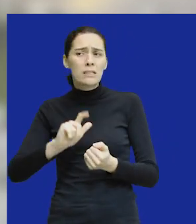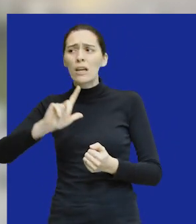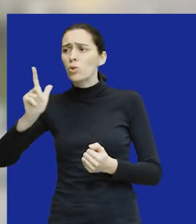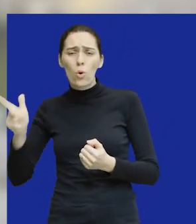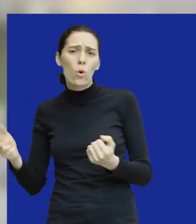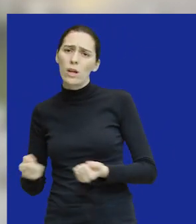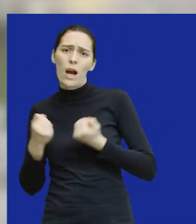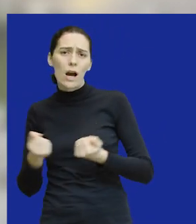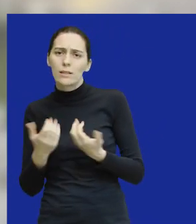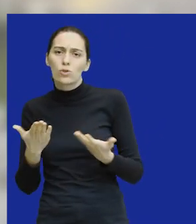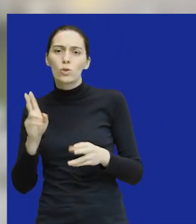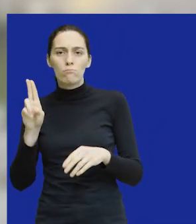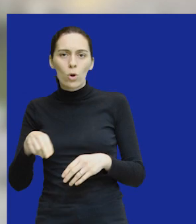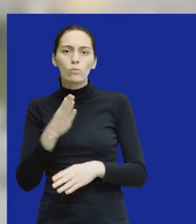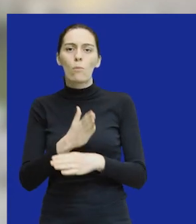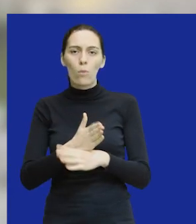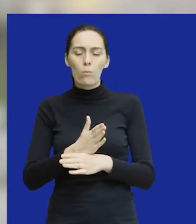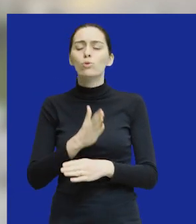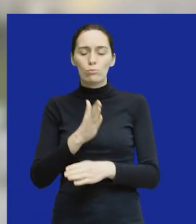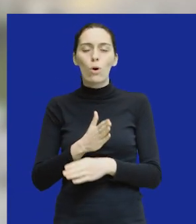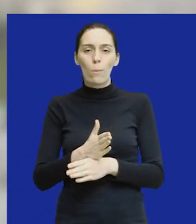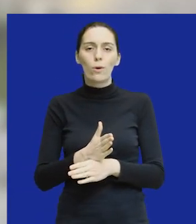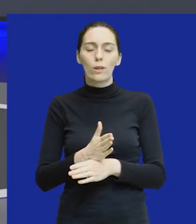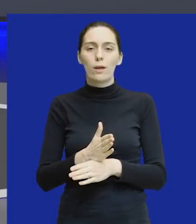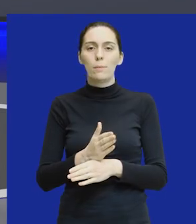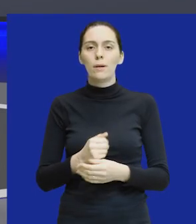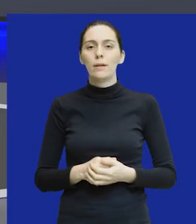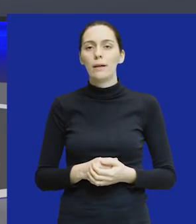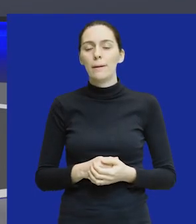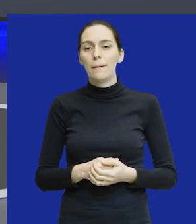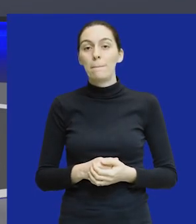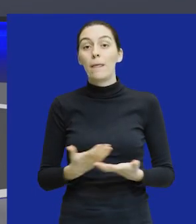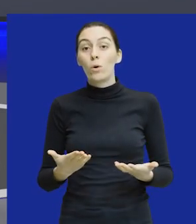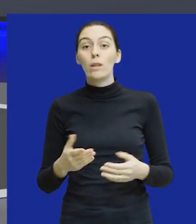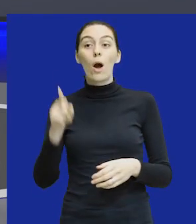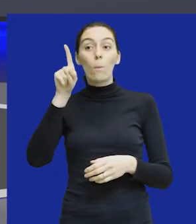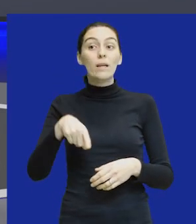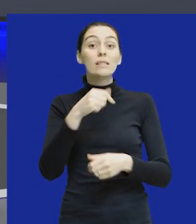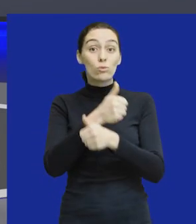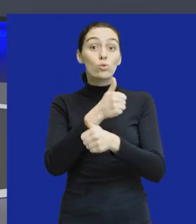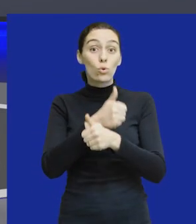ostalih u Hrvatskoj koliko se može pomoći da se pomogne. Tako da